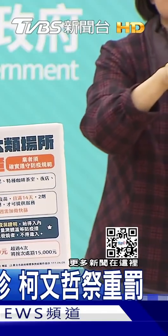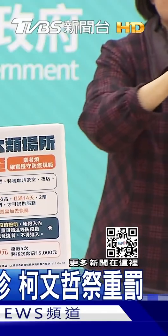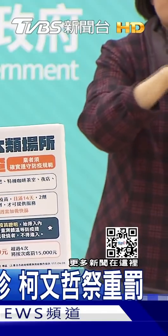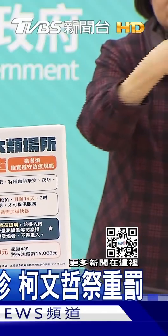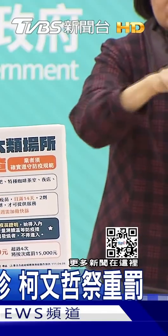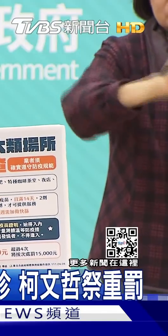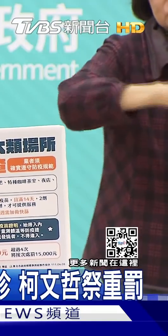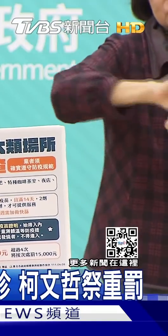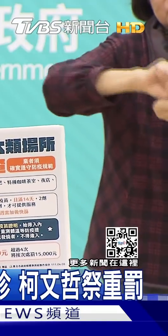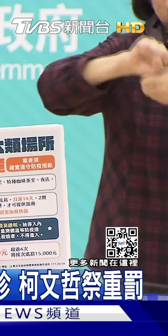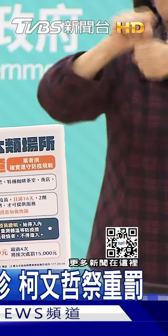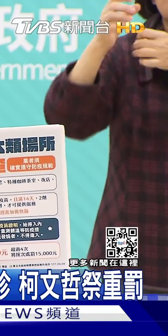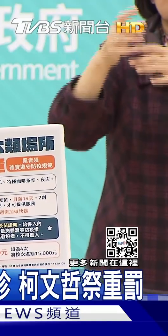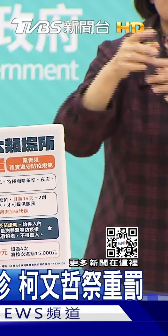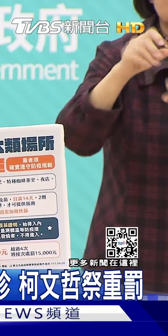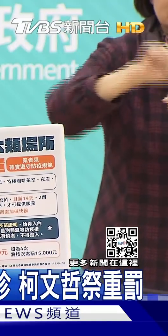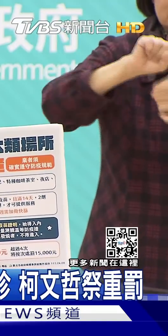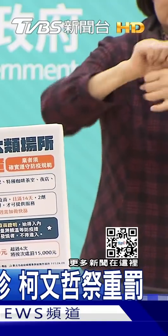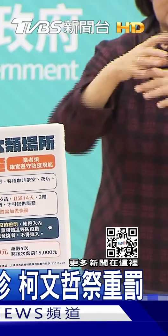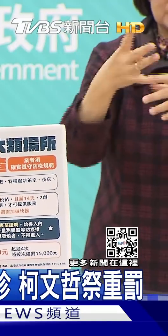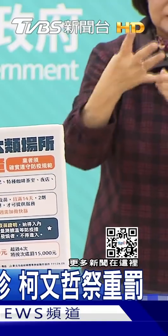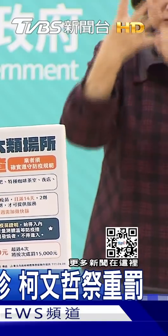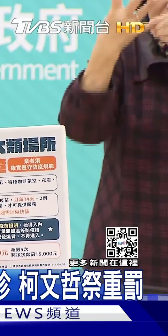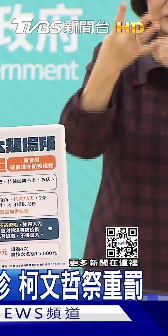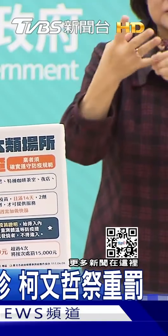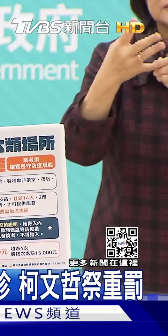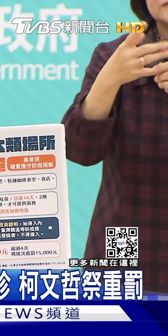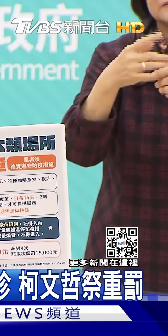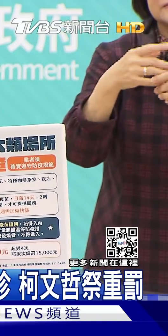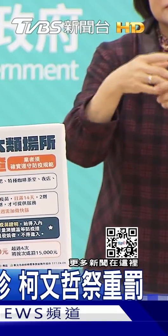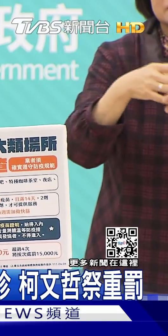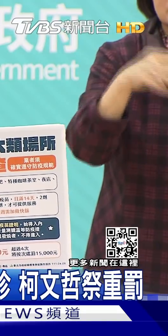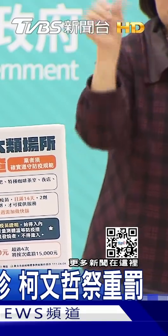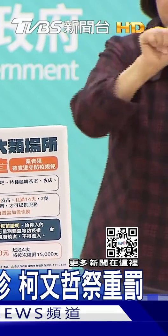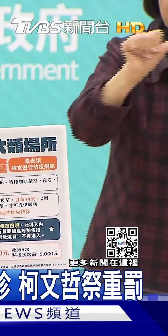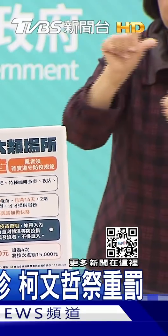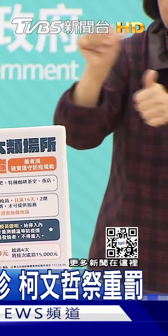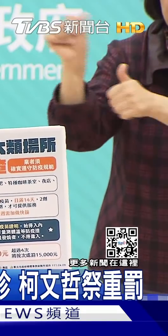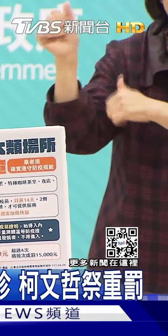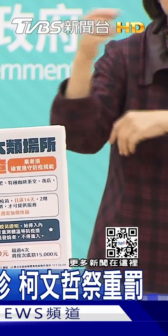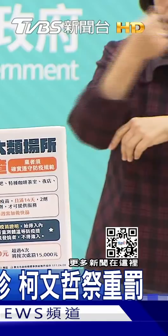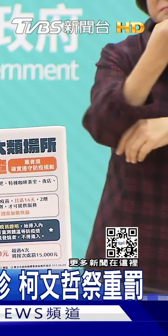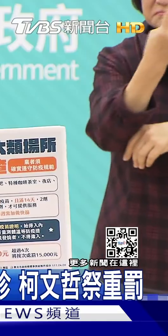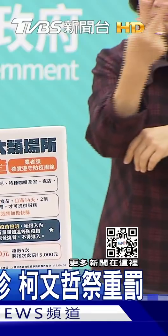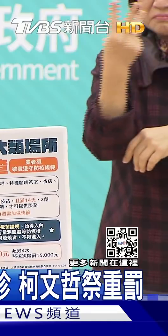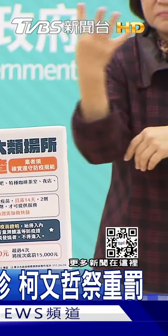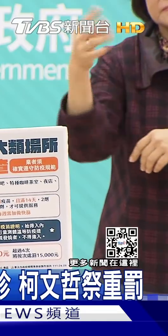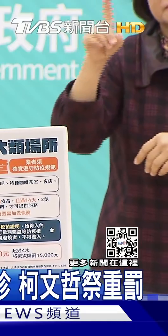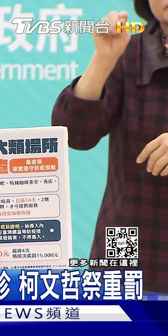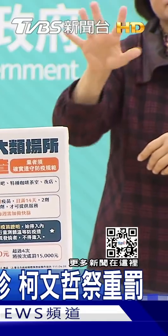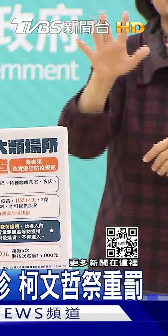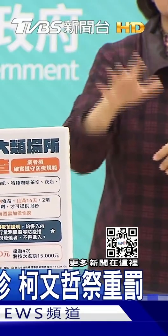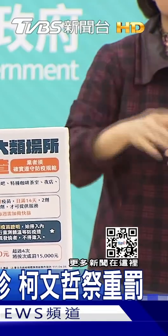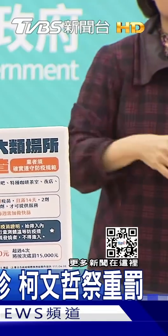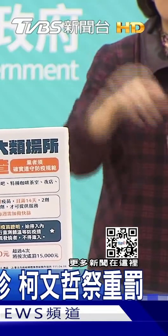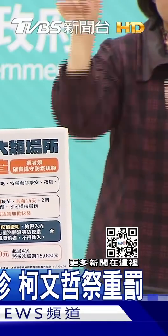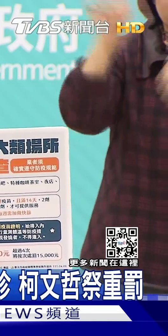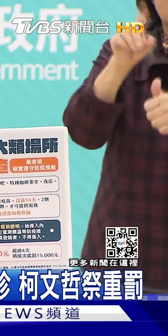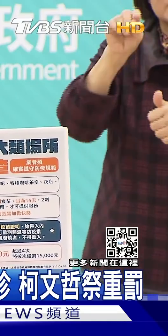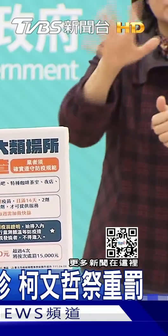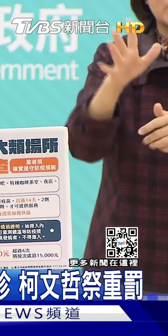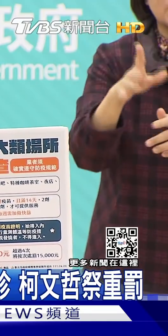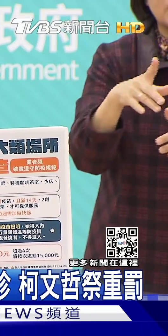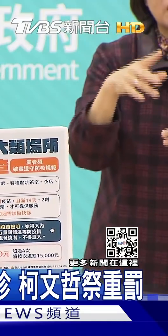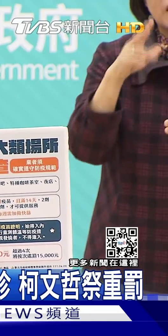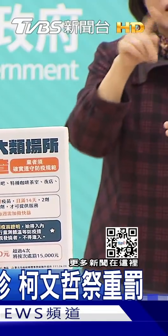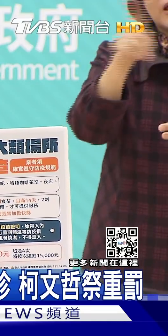那一直加，加到第4次就已经15000了。或是这样的哦，花15000也许杀伤